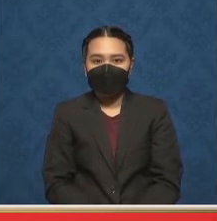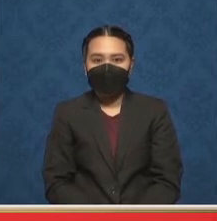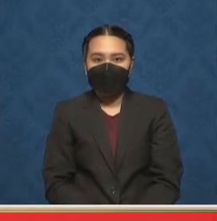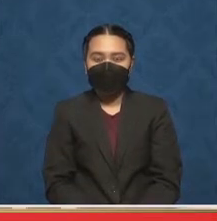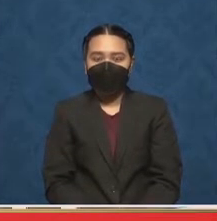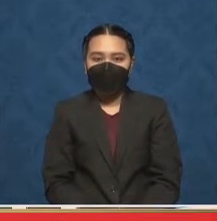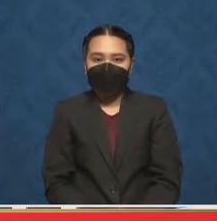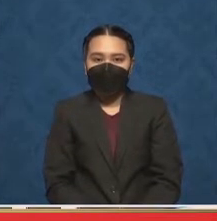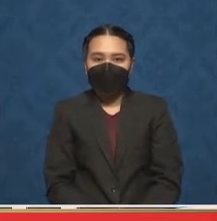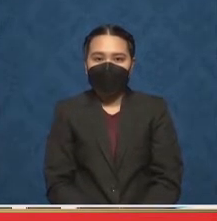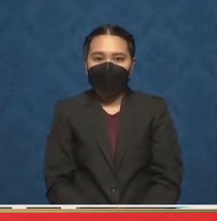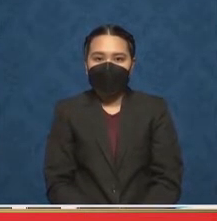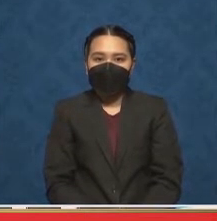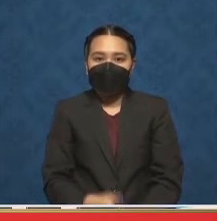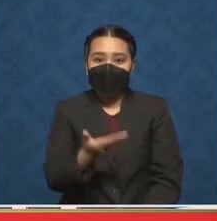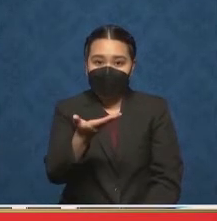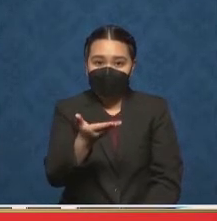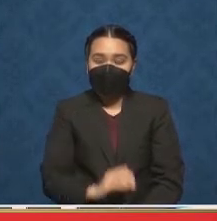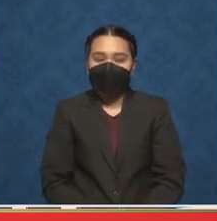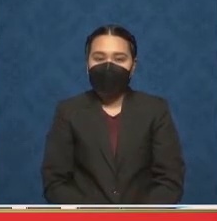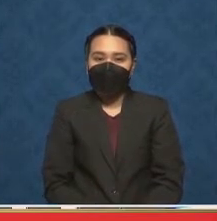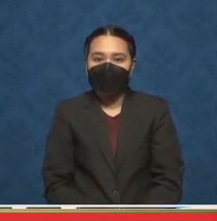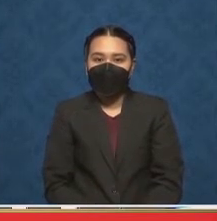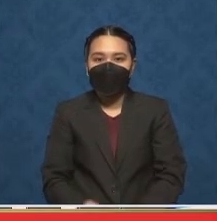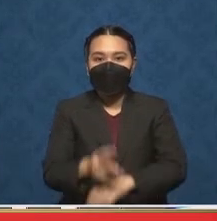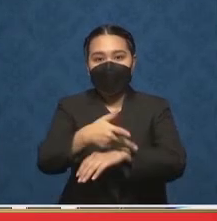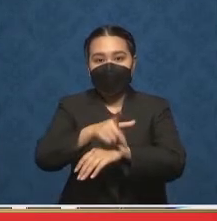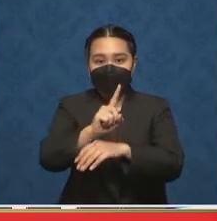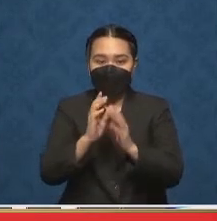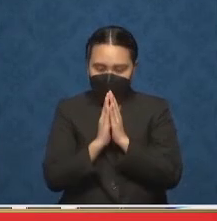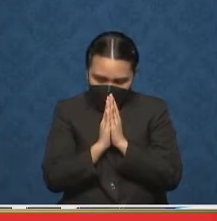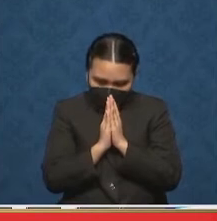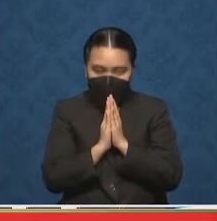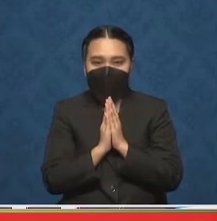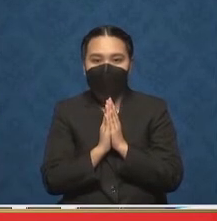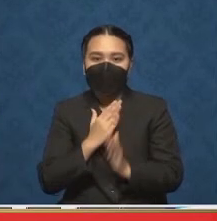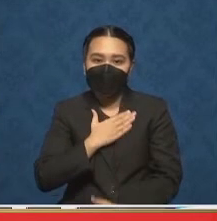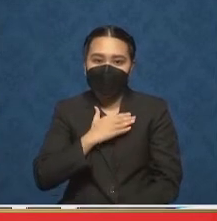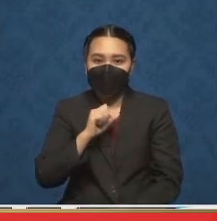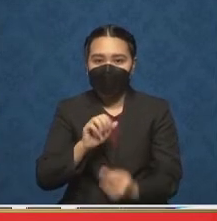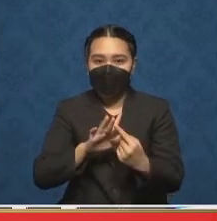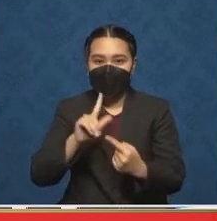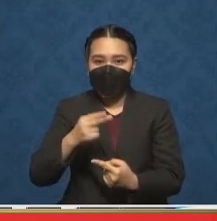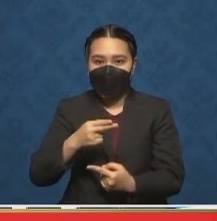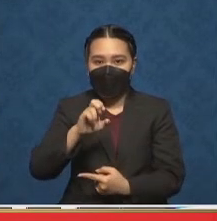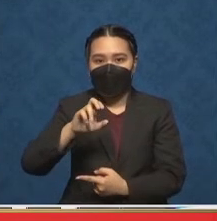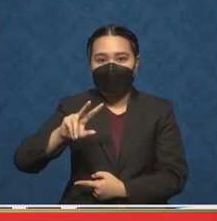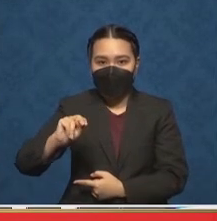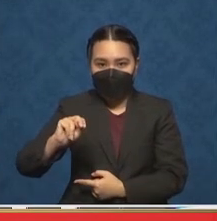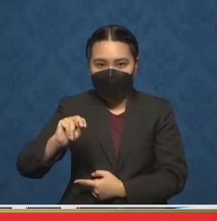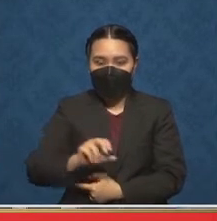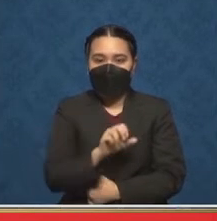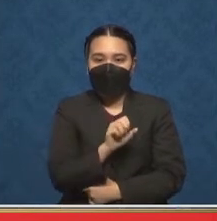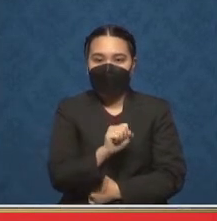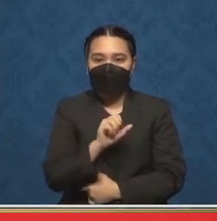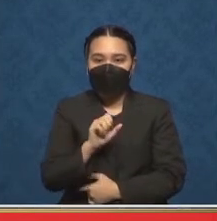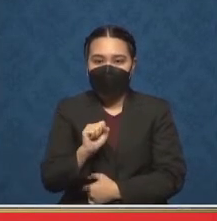ครับ เชิญท่านสุทิwwขอ นิยาิ กัเรีนทานพระดานที่กระรบ help meททินส compost สมัทโยกสป